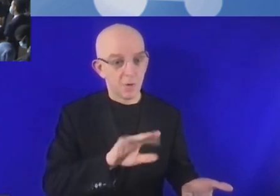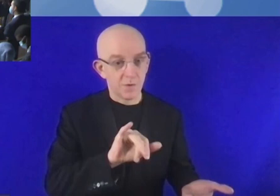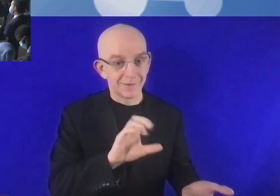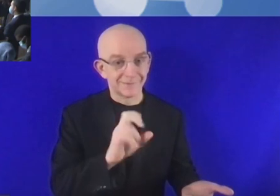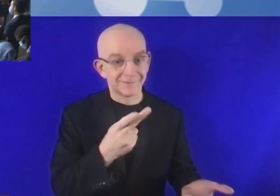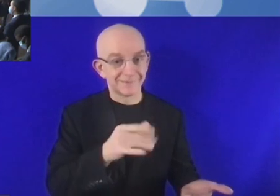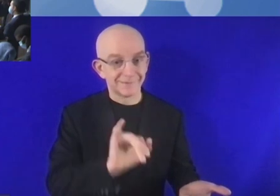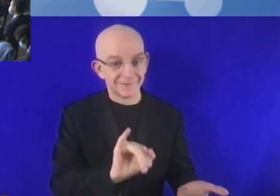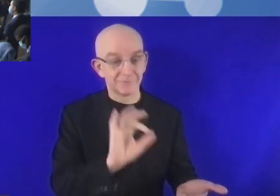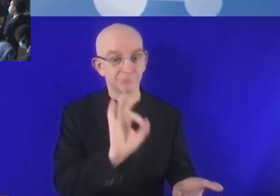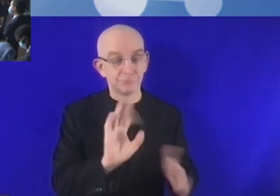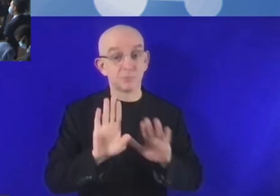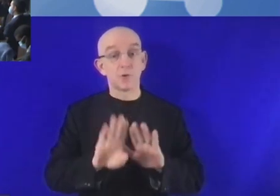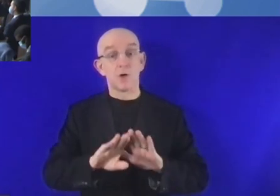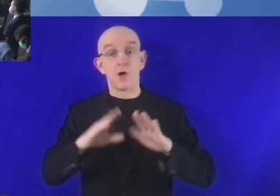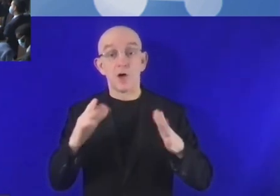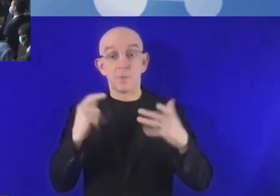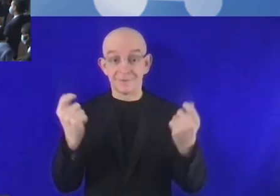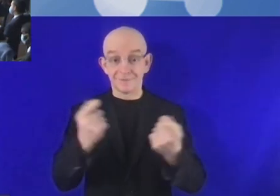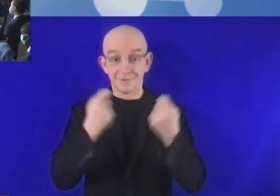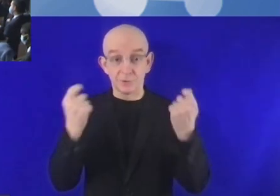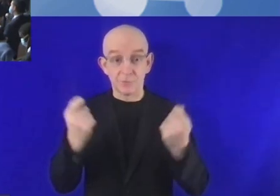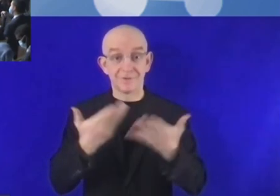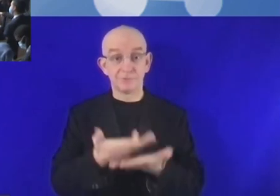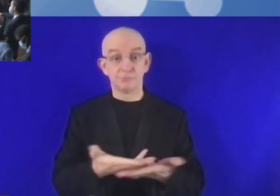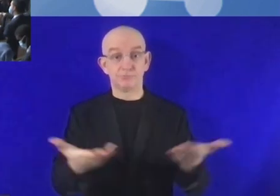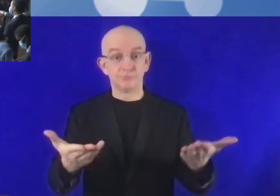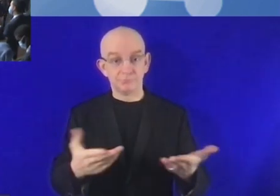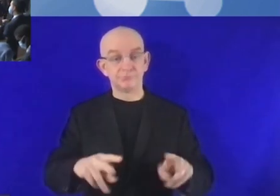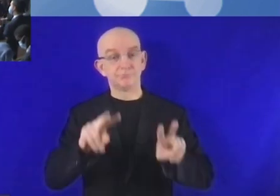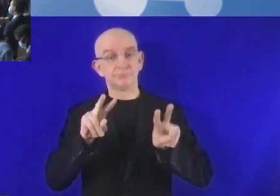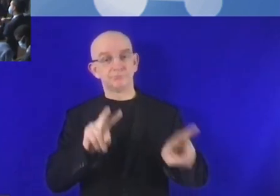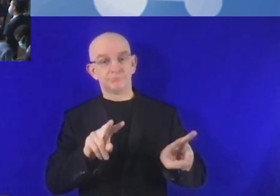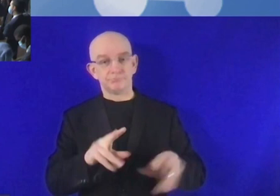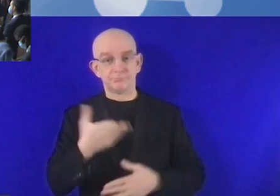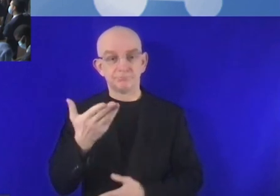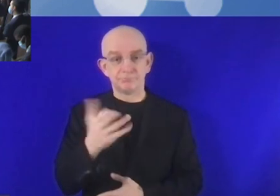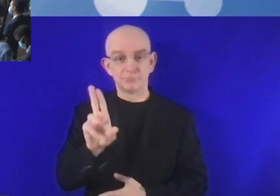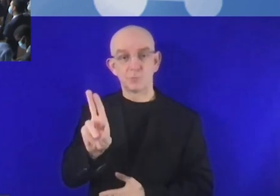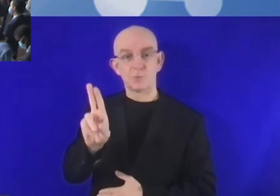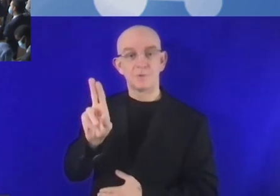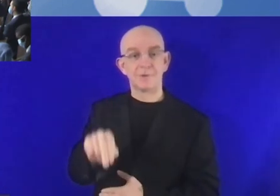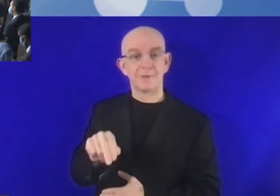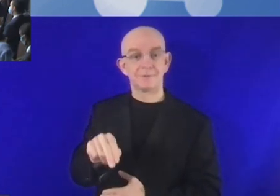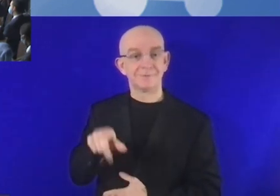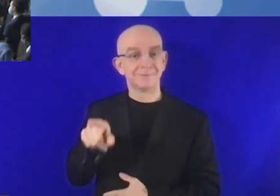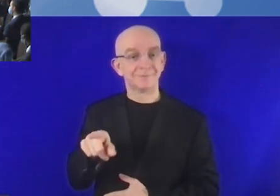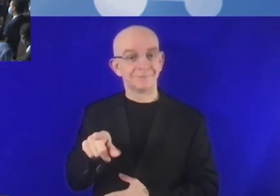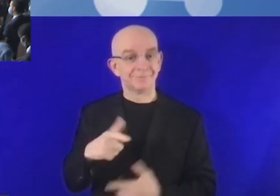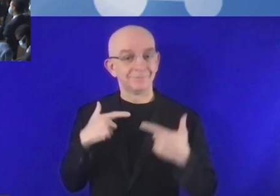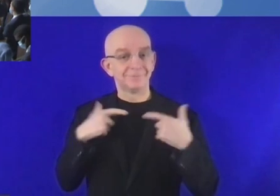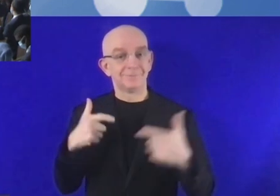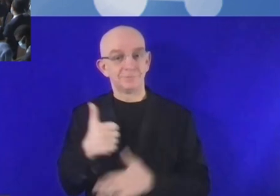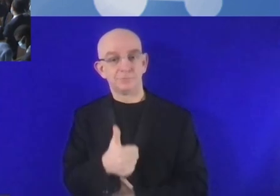Głos podczas tej ceremonii zabierze także pan Antonio Guterres, sekretarz generalny ONZ, a także prezydent